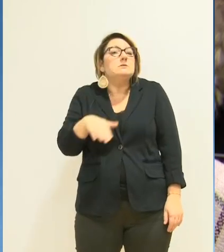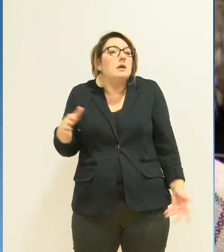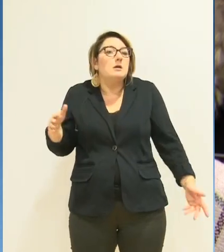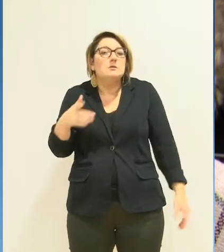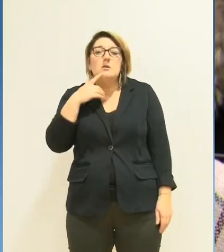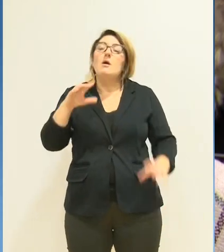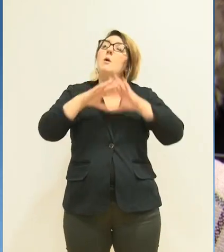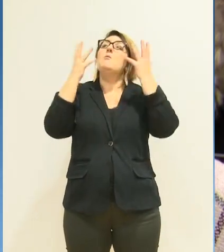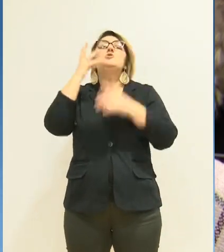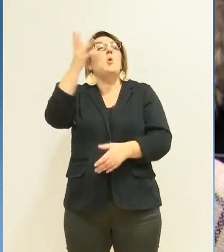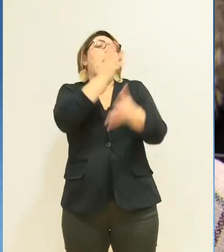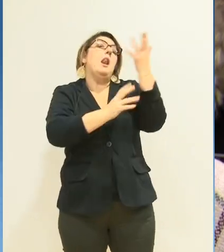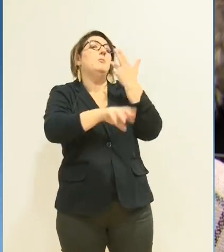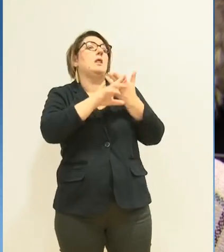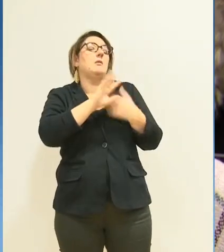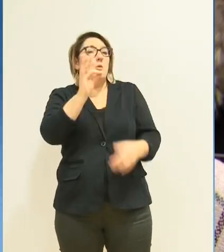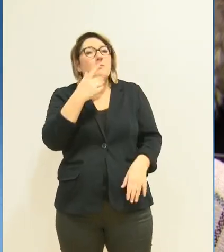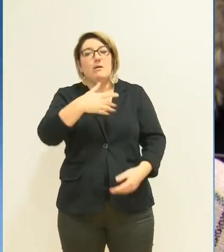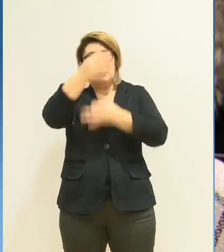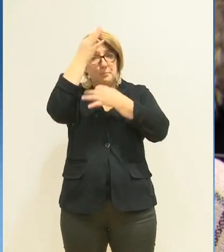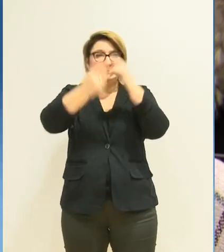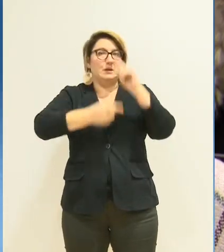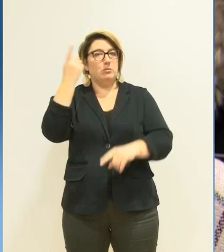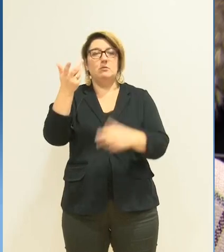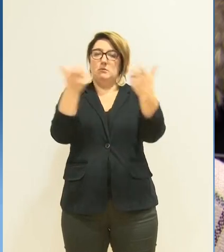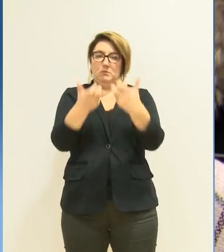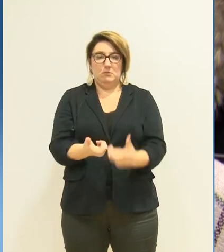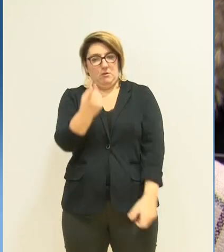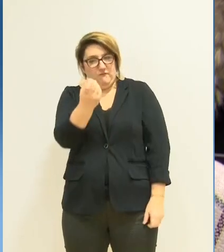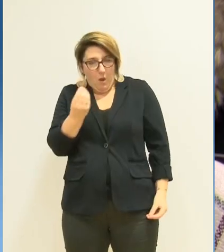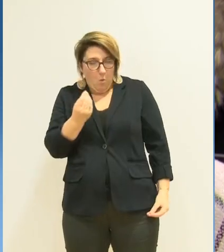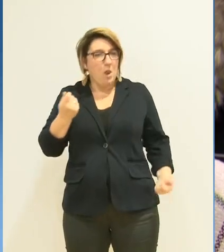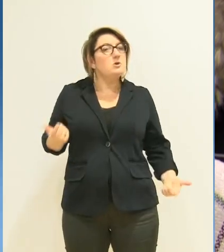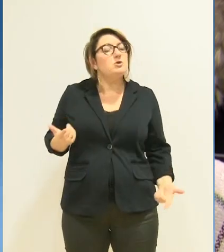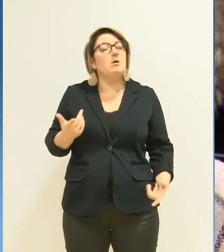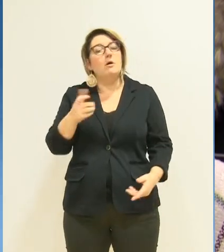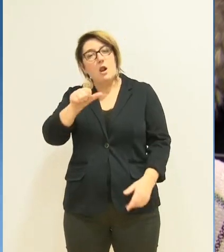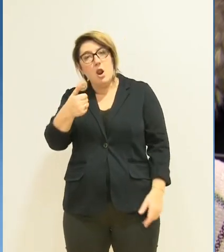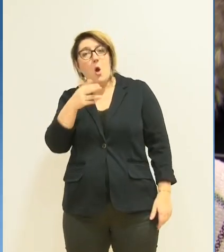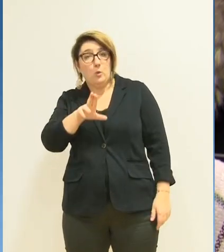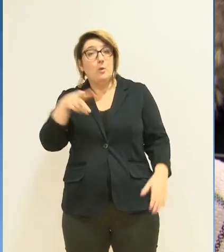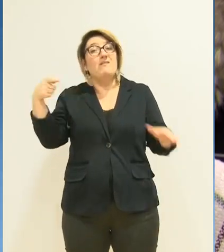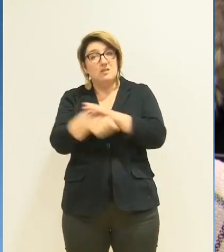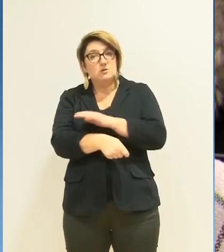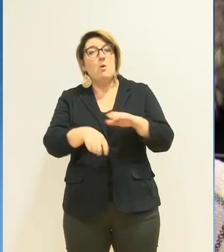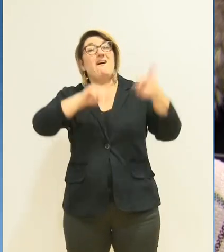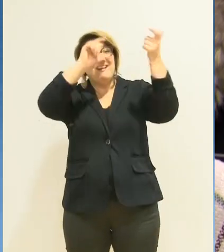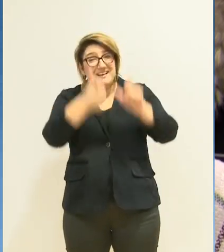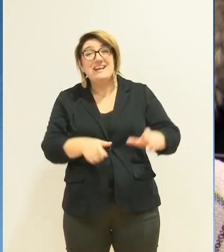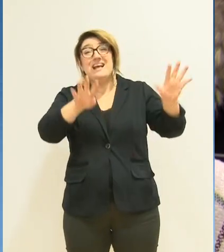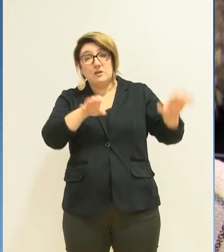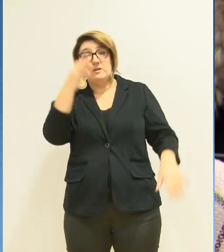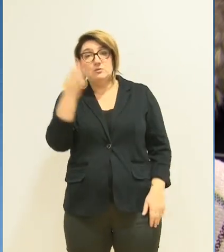projet global mais soyons précis d'où viennent les sommes voilà et et le et l'anru finances 90% des démolitions et que